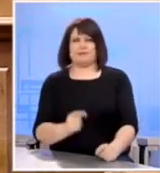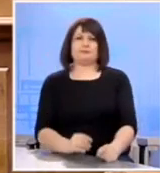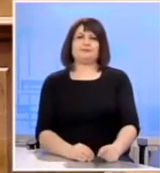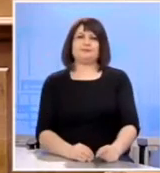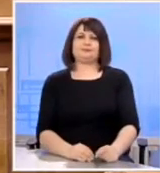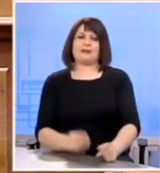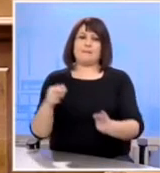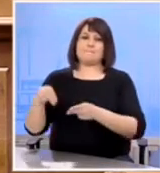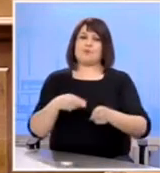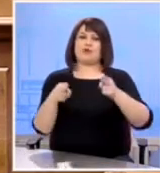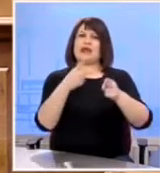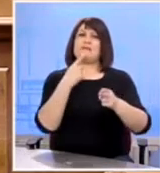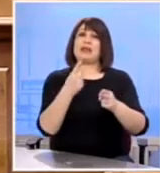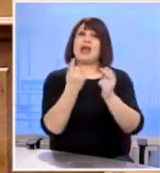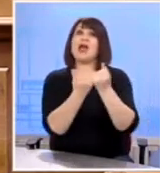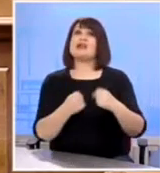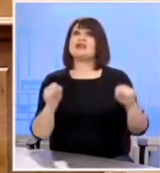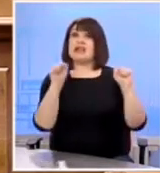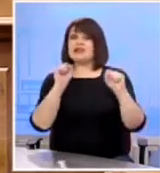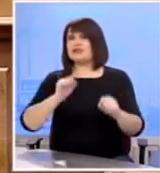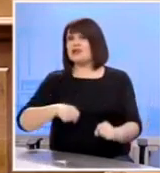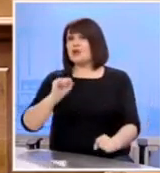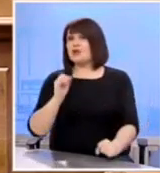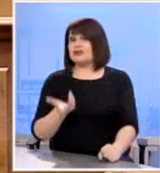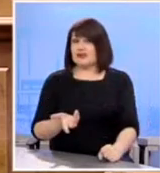και το ποτάμι, το ζήτημα της ανεξαρτησίας.